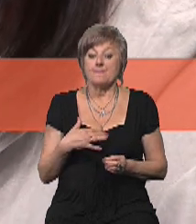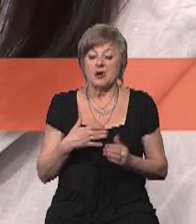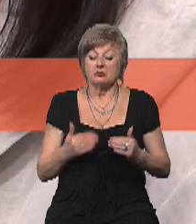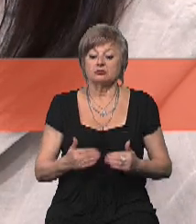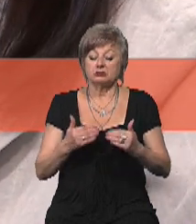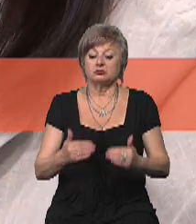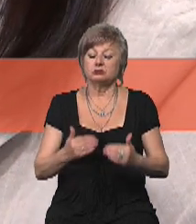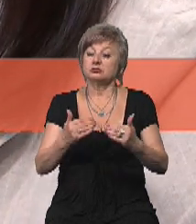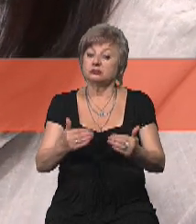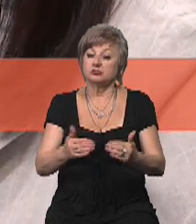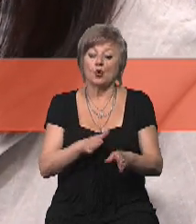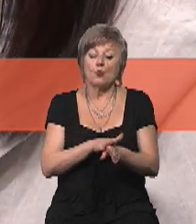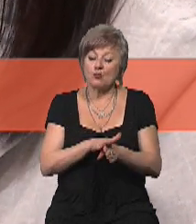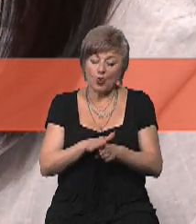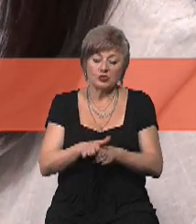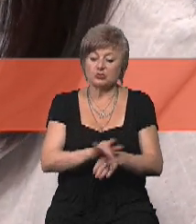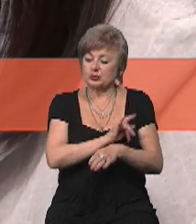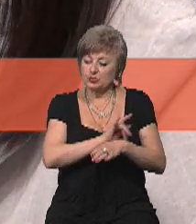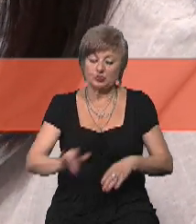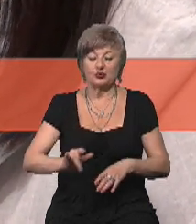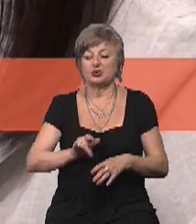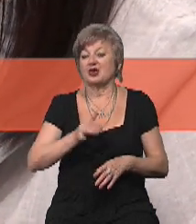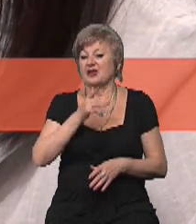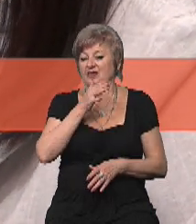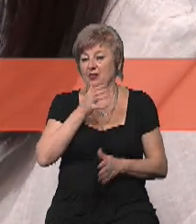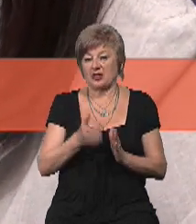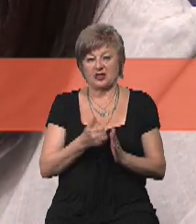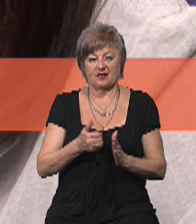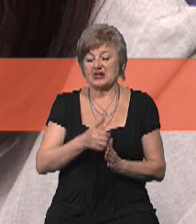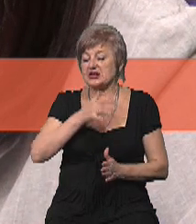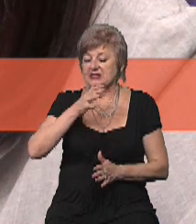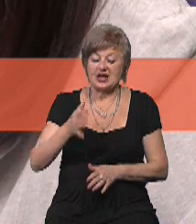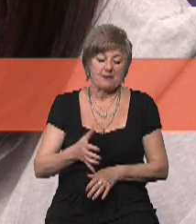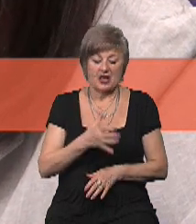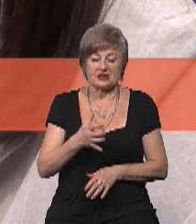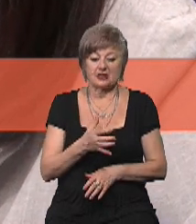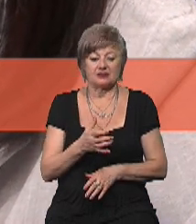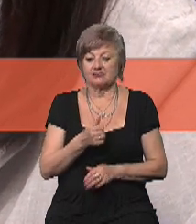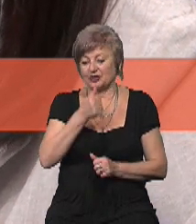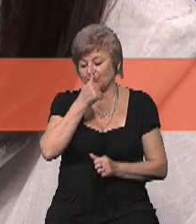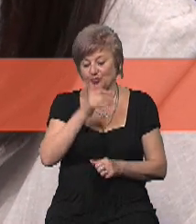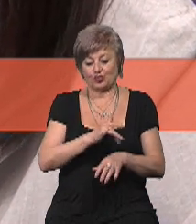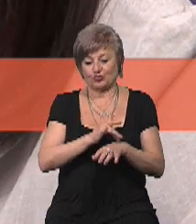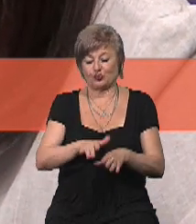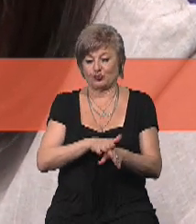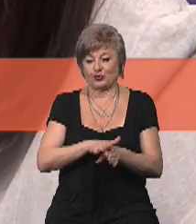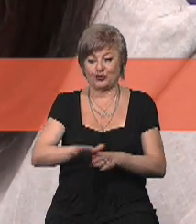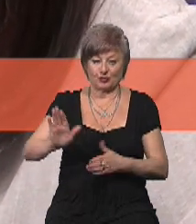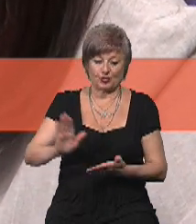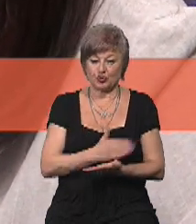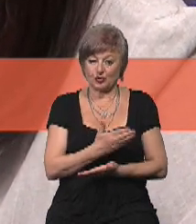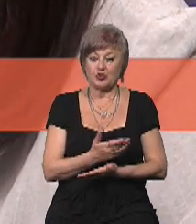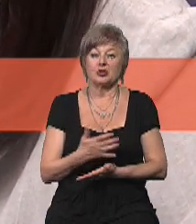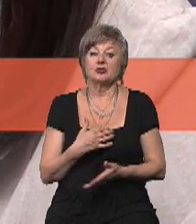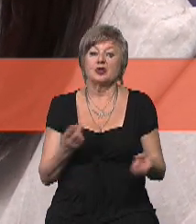вперед. Полностью победить это зло времени не хватило. За 5 лет мы никогда не говорили, что мы за 5 лет полностью победим это зло. Нам нужно